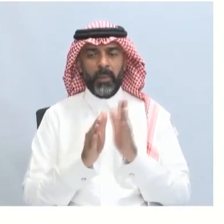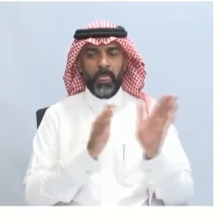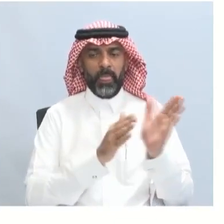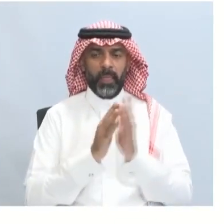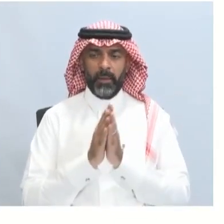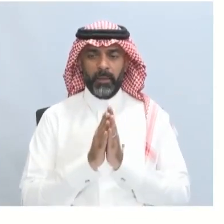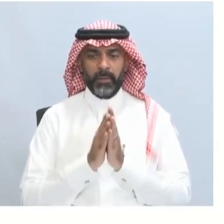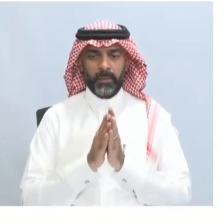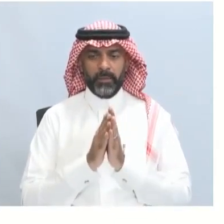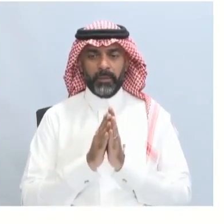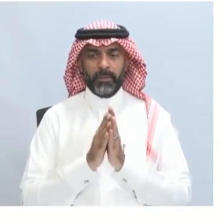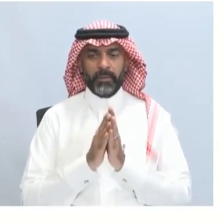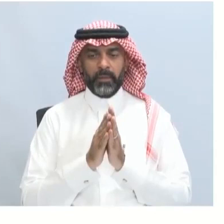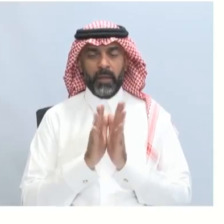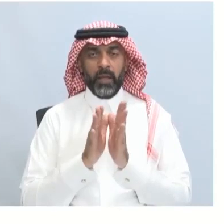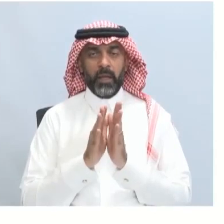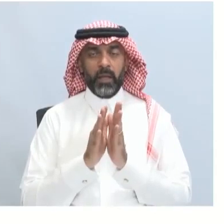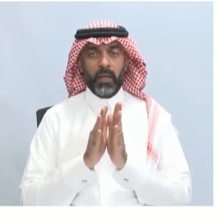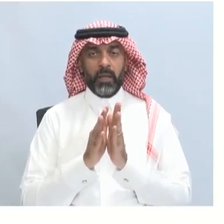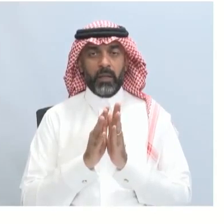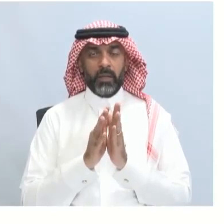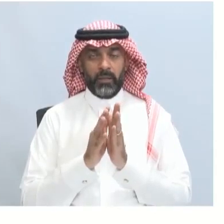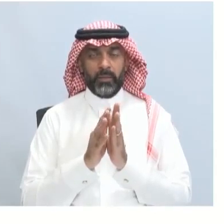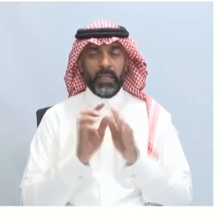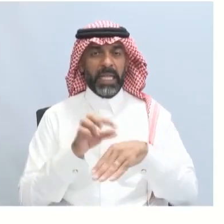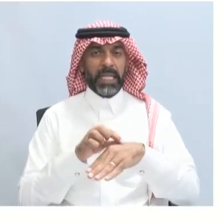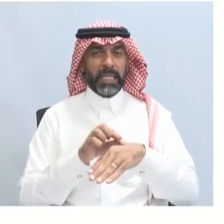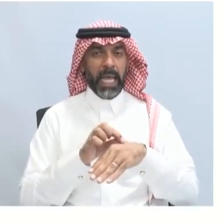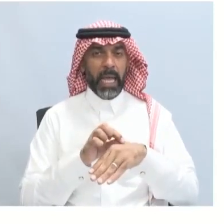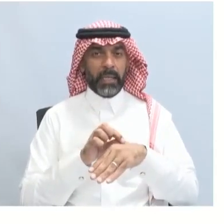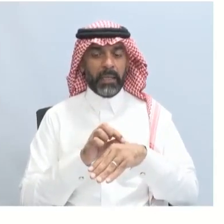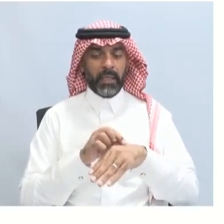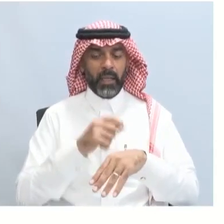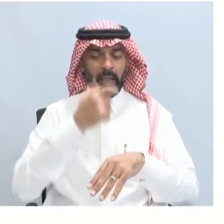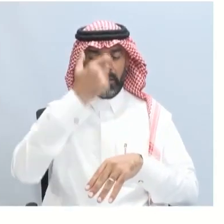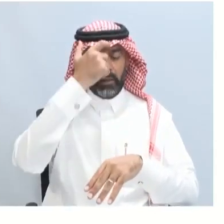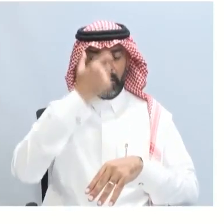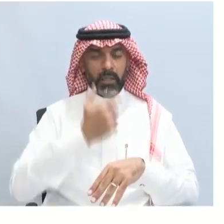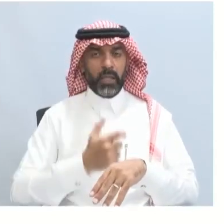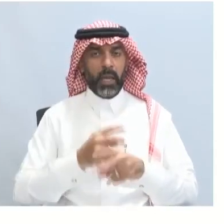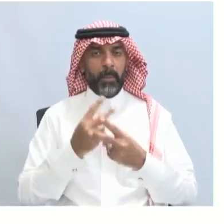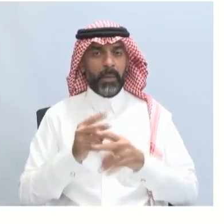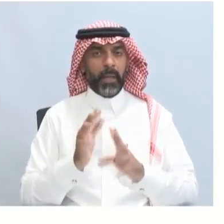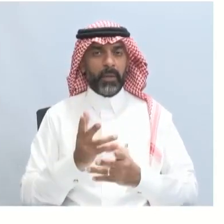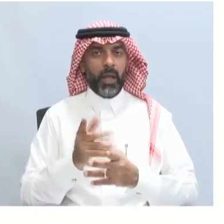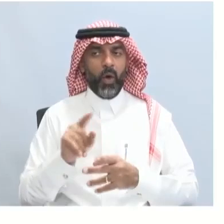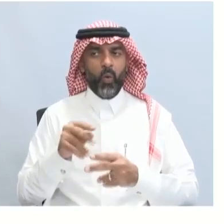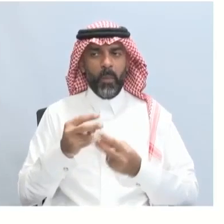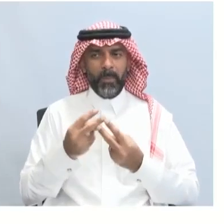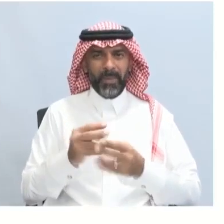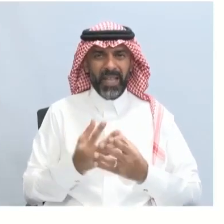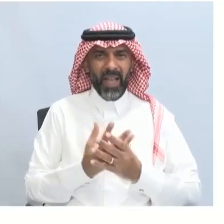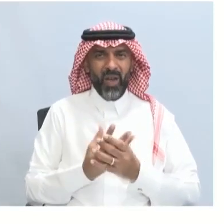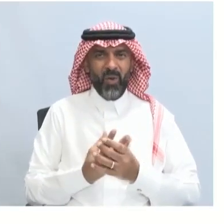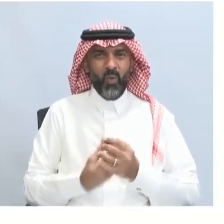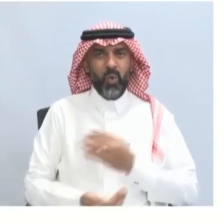الاصل ان شخصيه الانسان تبدا بتمام ولادته عندما يخرج من او ينفصل المولود عن